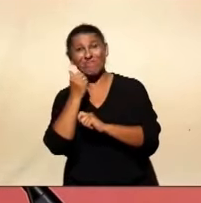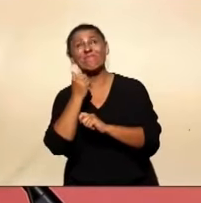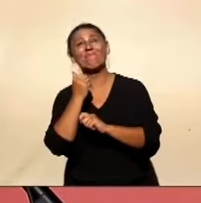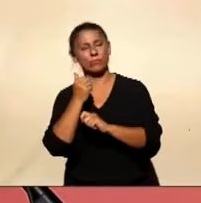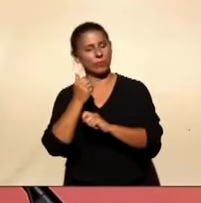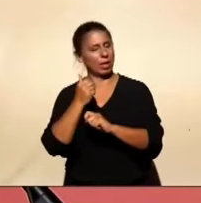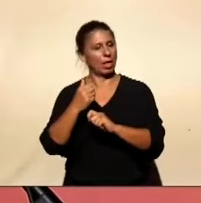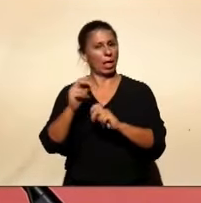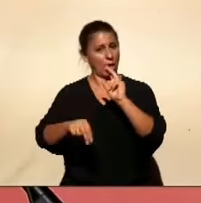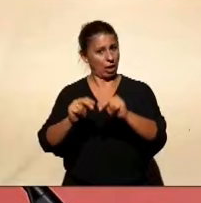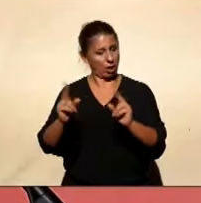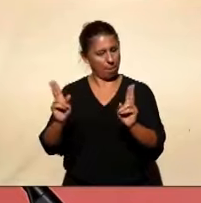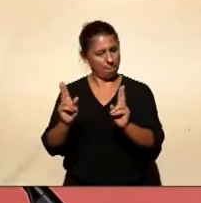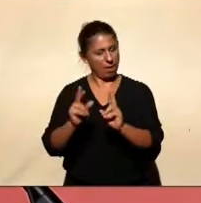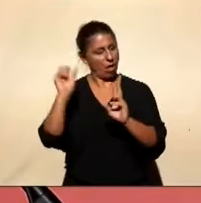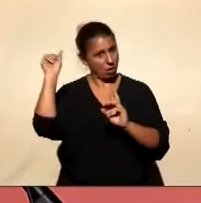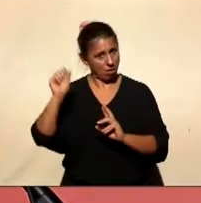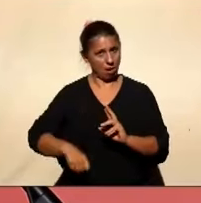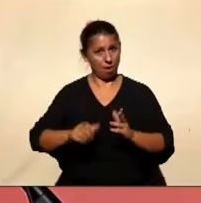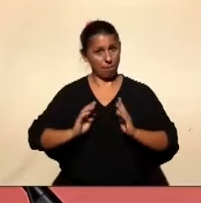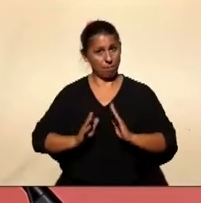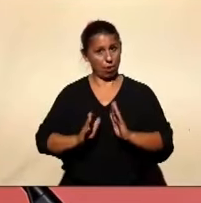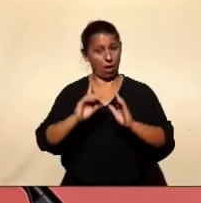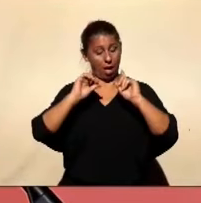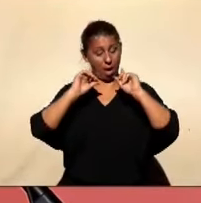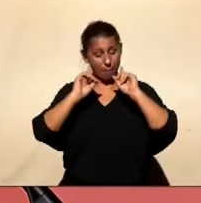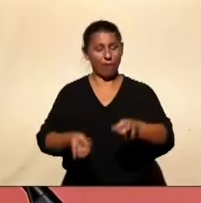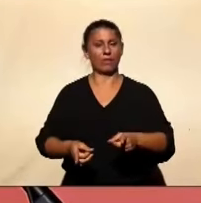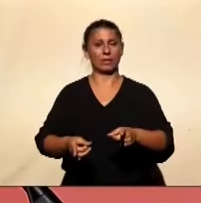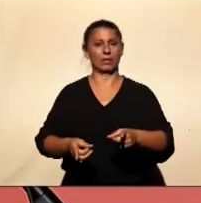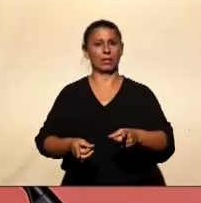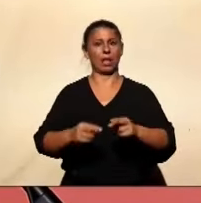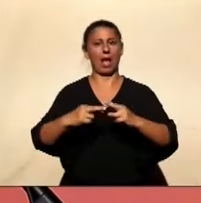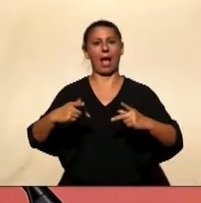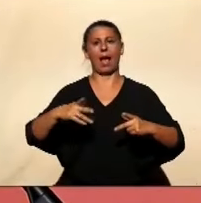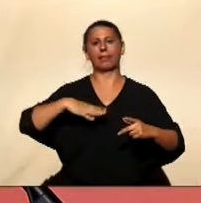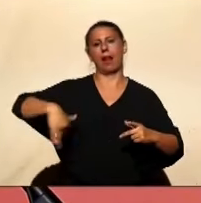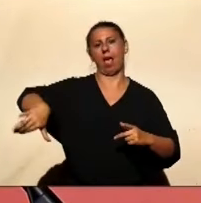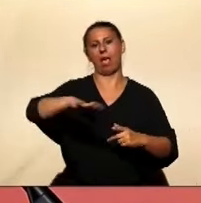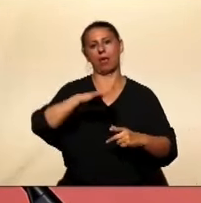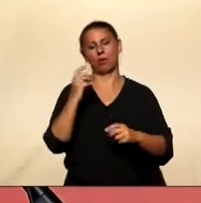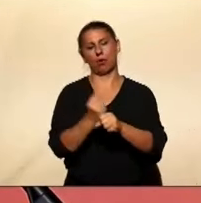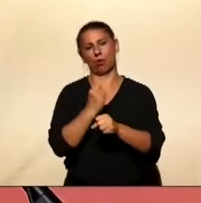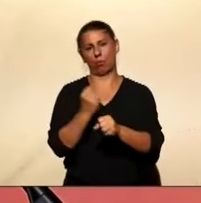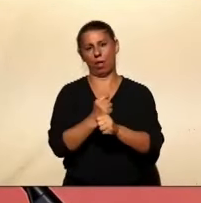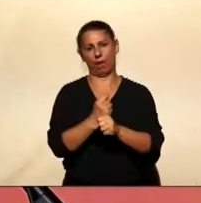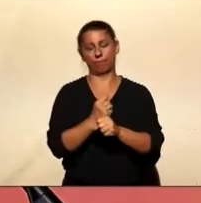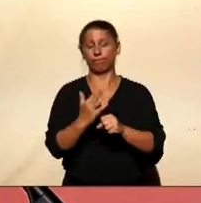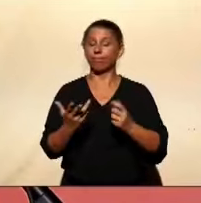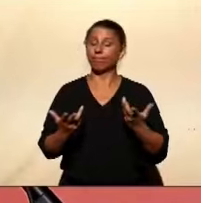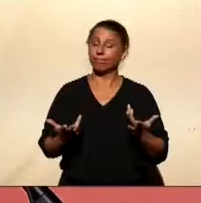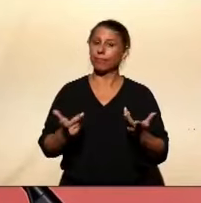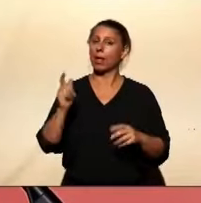της μείωση, προχωράει αποφασιστικά το αντιλαϊκό της έργο. Γιατί